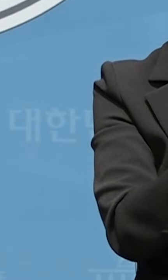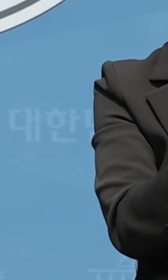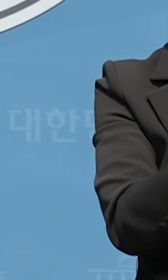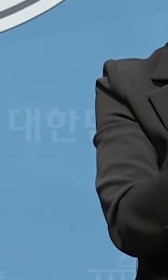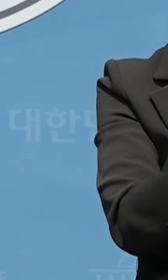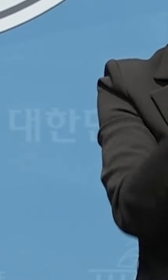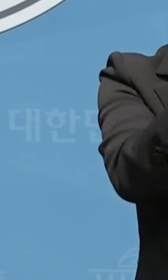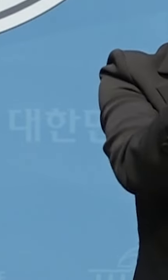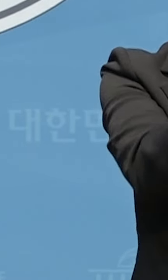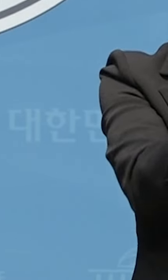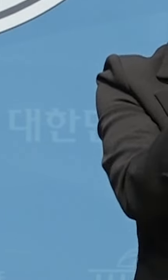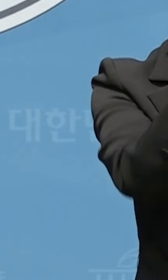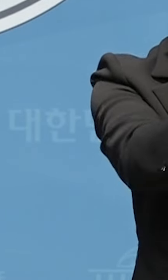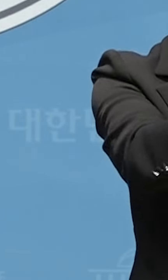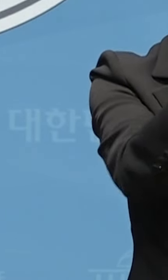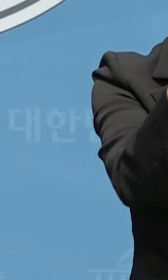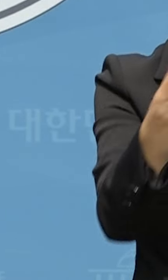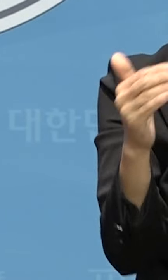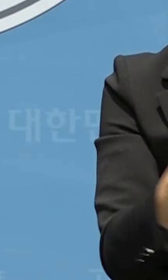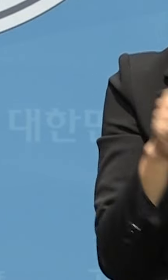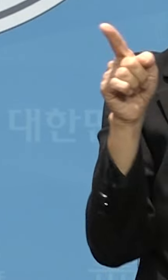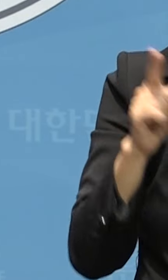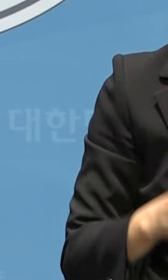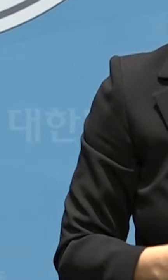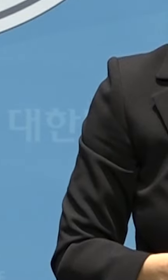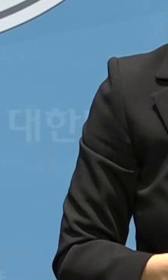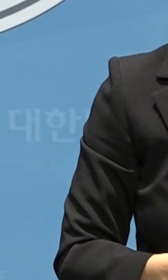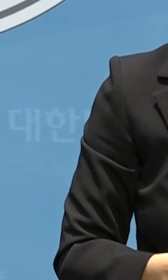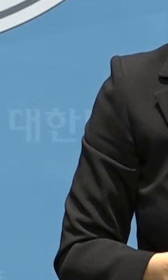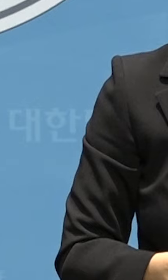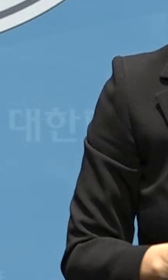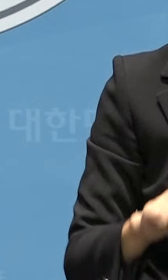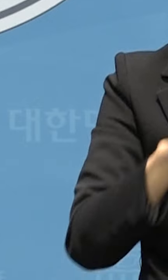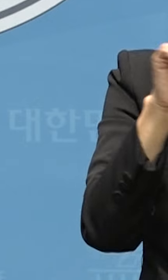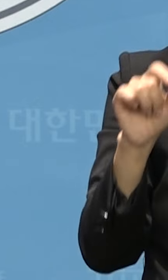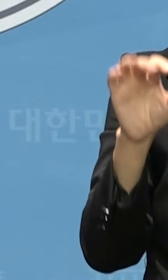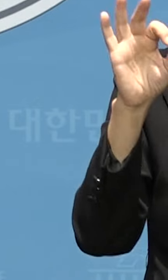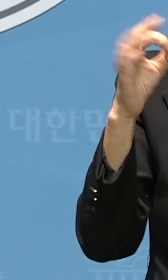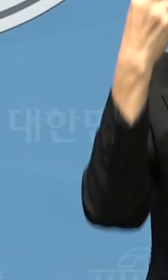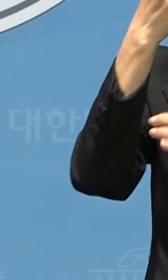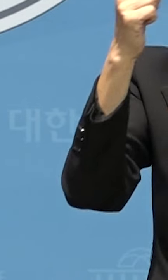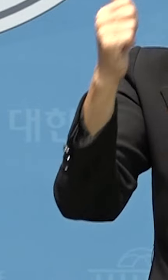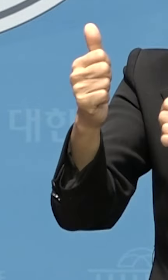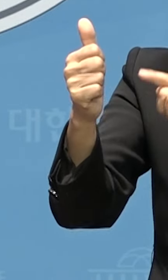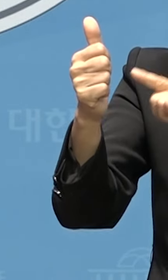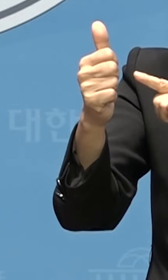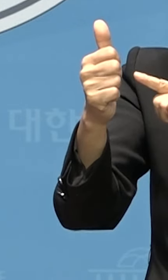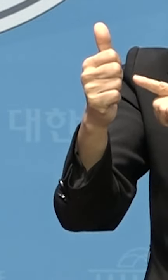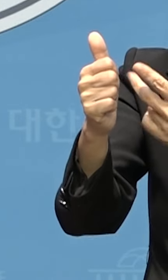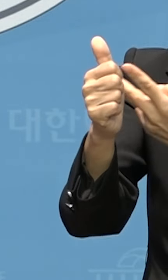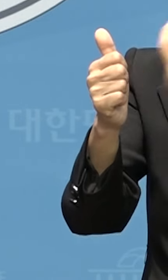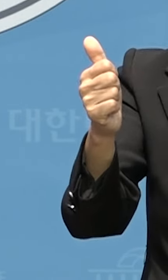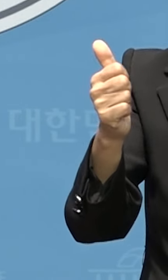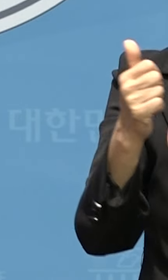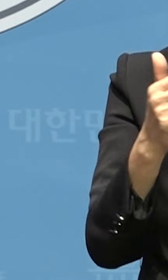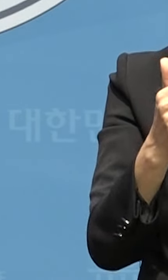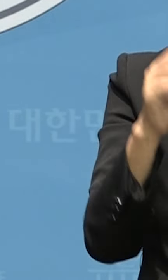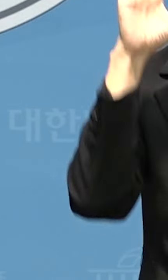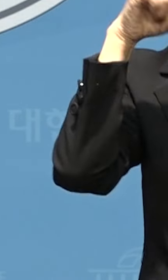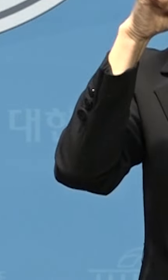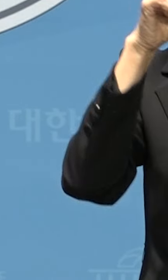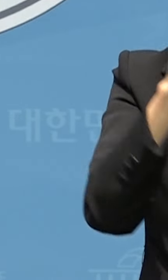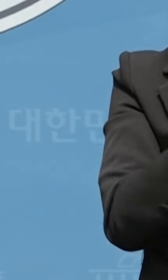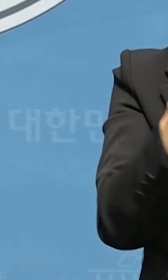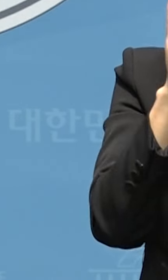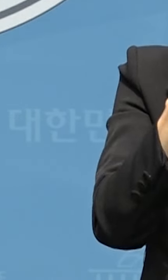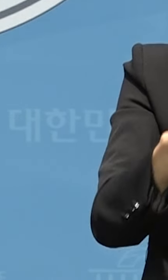모두를 샅샅이 뒤졌습니다. 이후 8월 김영철 검사를 대상으로 한 탄핵청문회에 잡히자